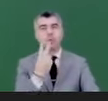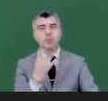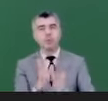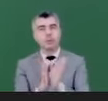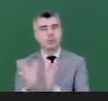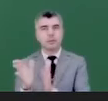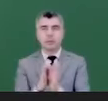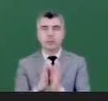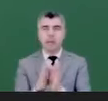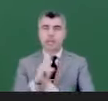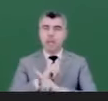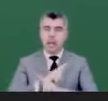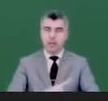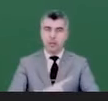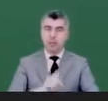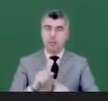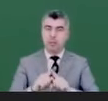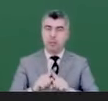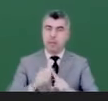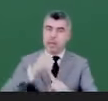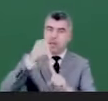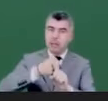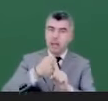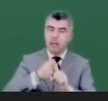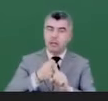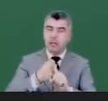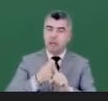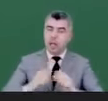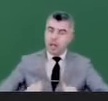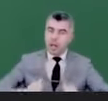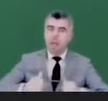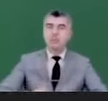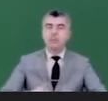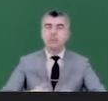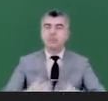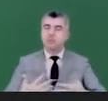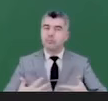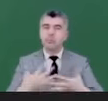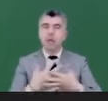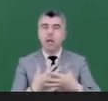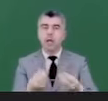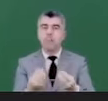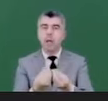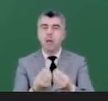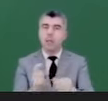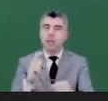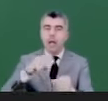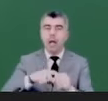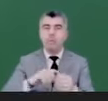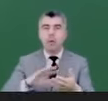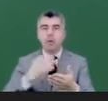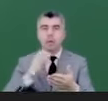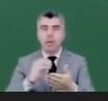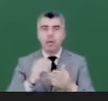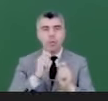التقاعد اما ان تباشر الاصلاح بشكل شجاع وبشكل مشترك مع النقابات ونضع السيناريوهات